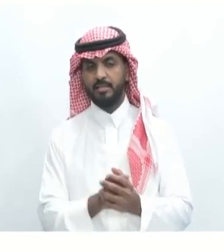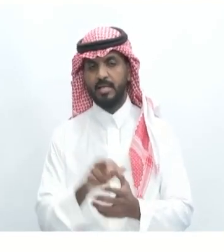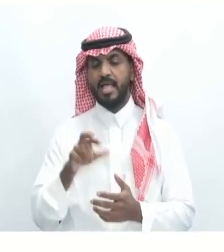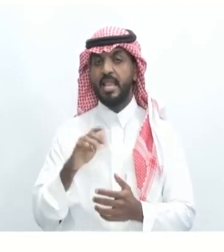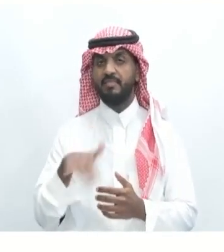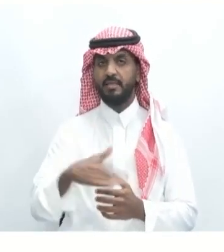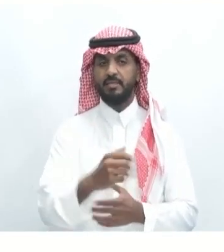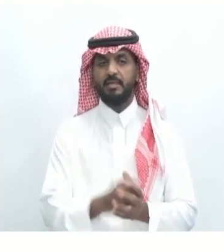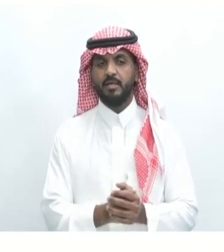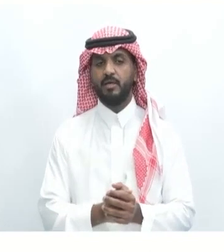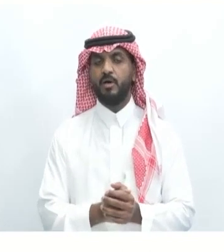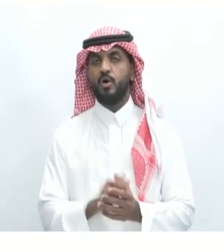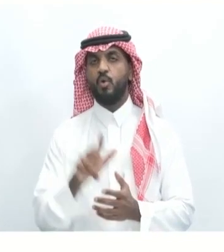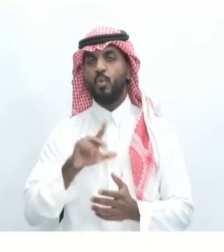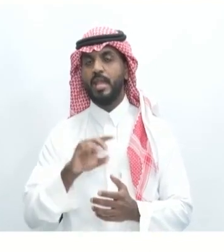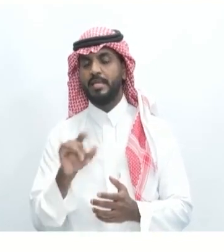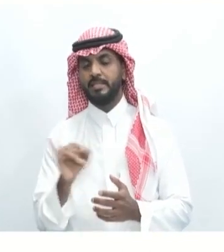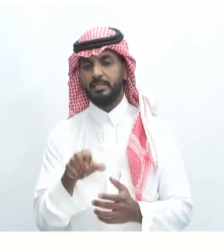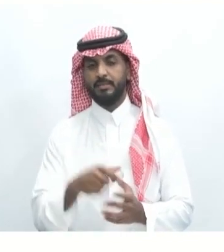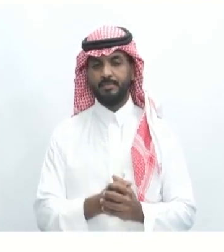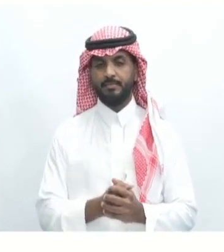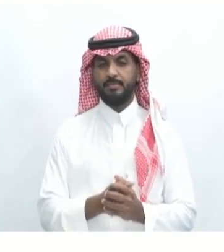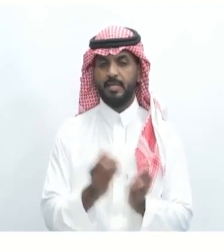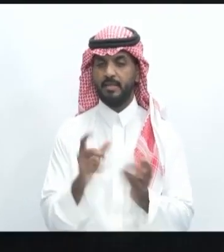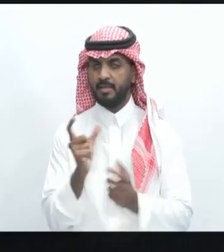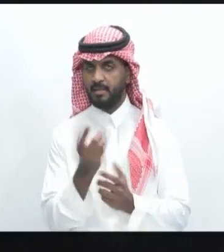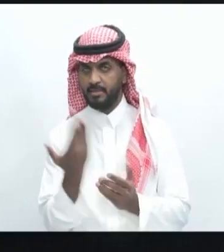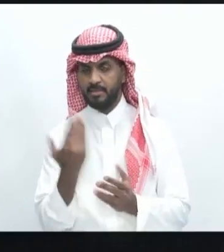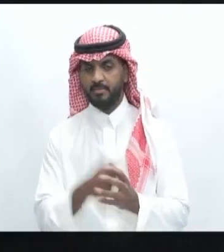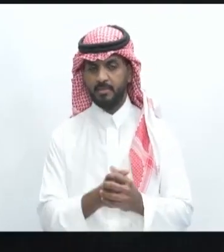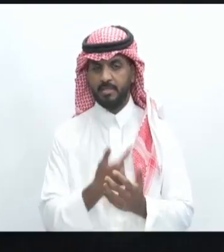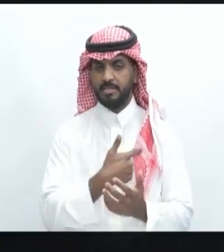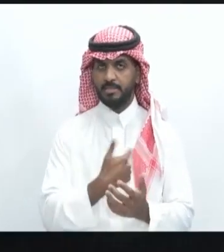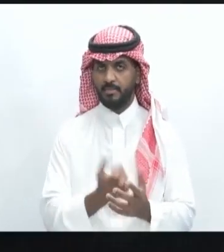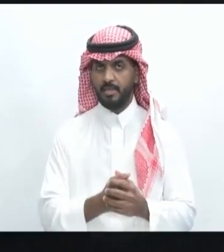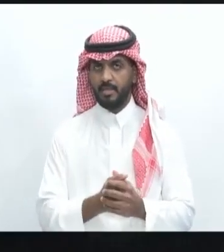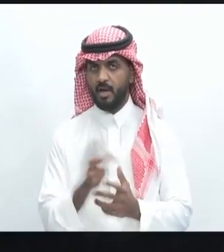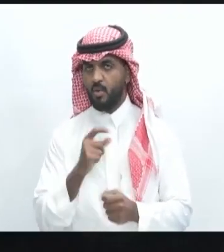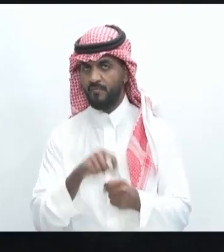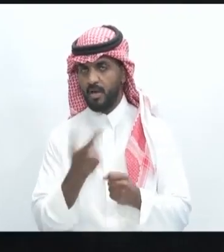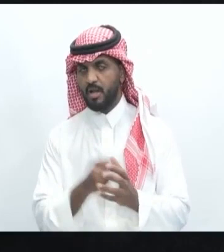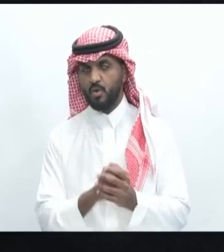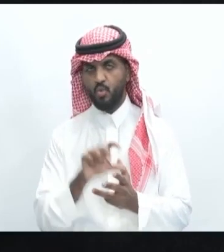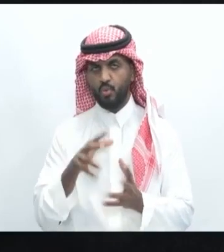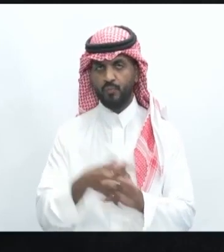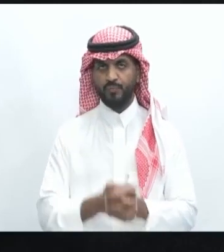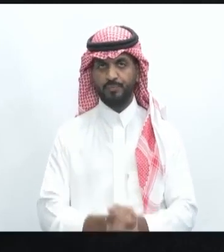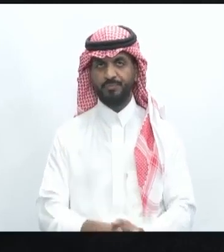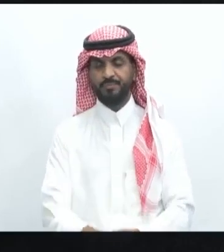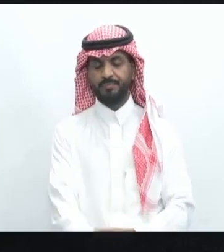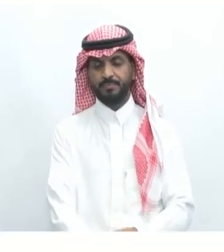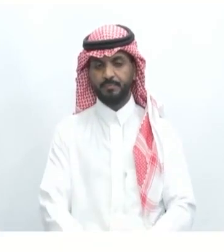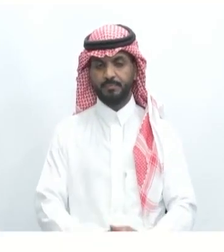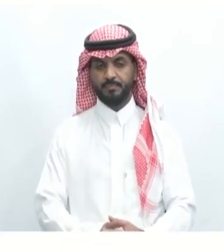الذين اللاتي هذه الكلمات السابقه نقول انها اسماء افعال ام حروف